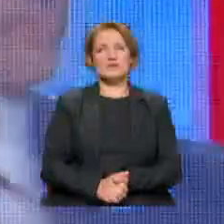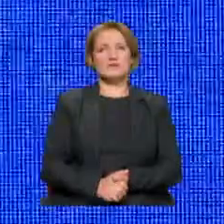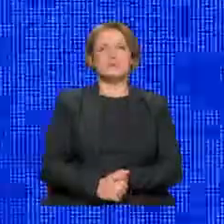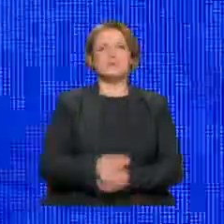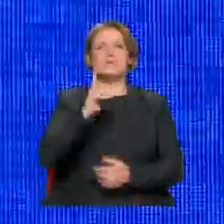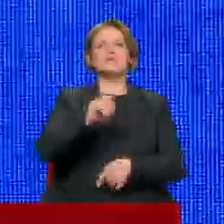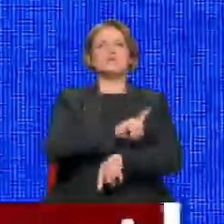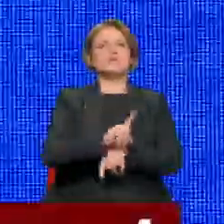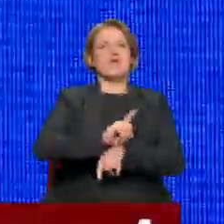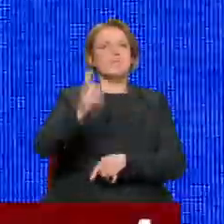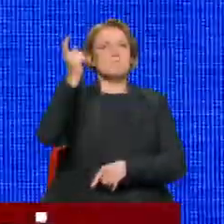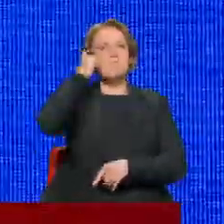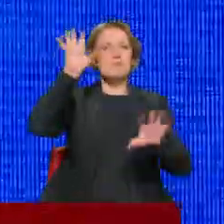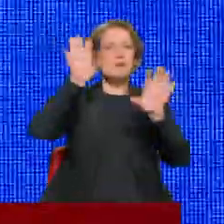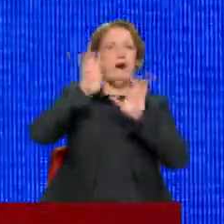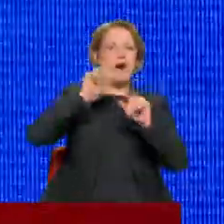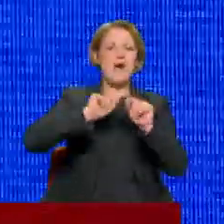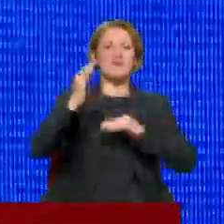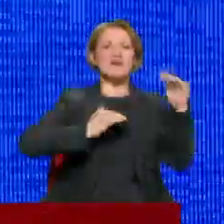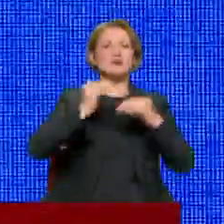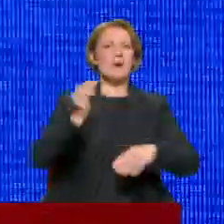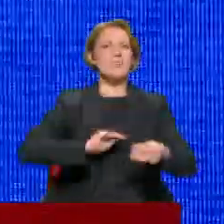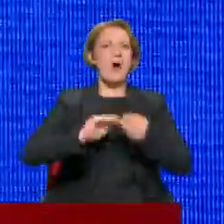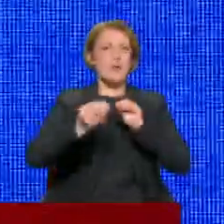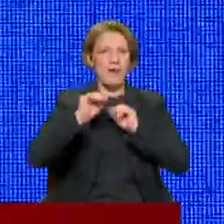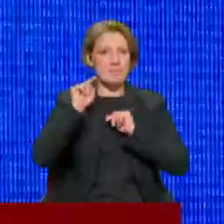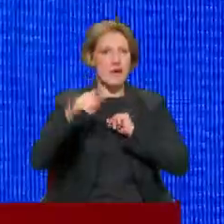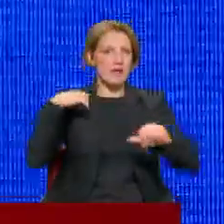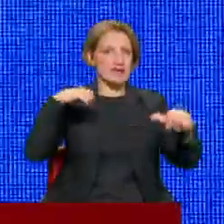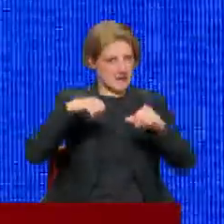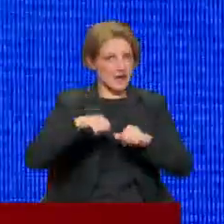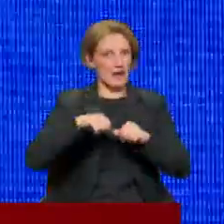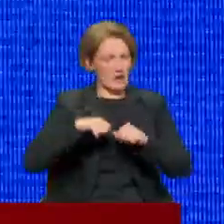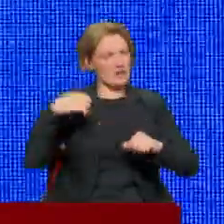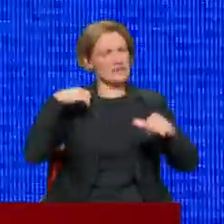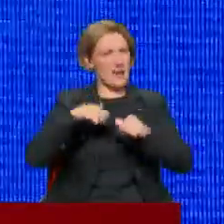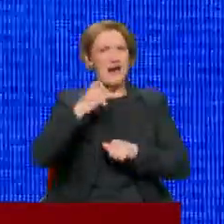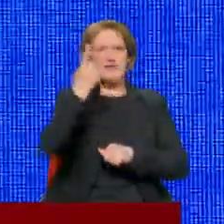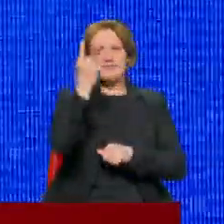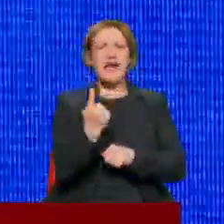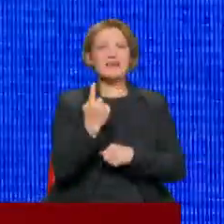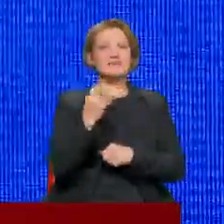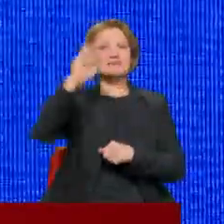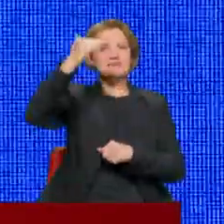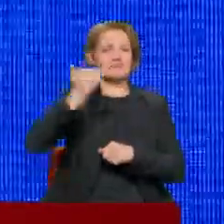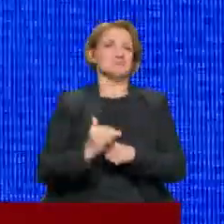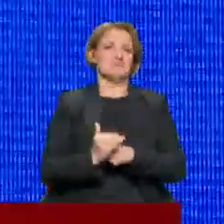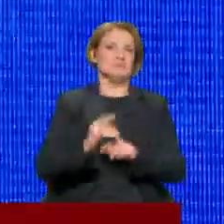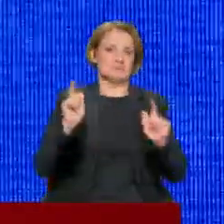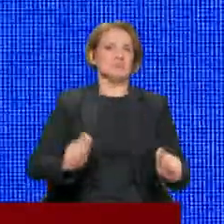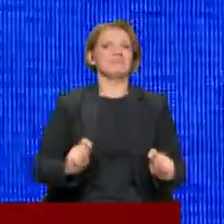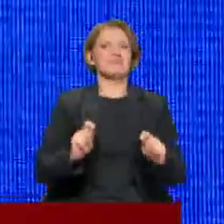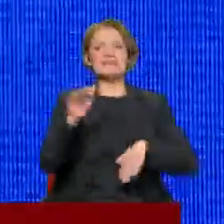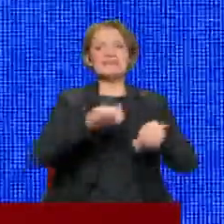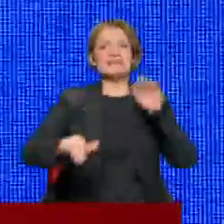bir süredir başımıza ağrıtan enflasyon meselesini tekrar tek haneli rakamlara düşüreceğiz